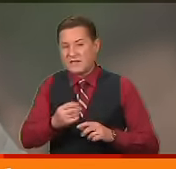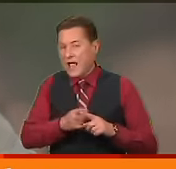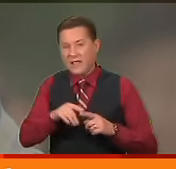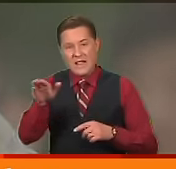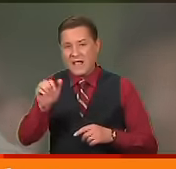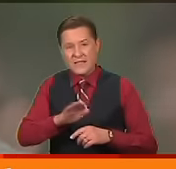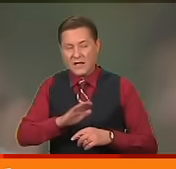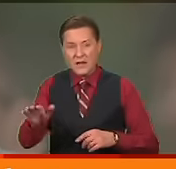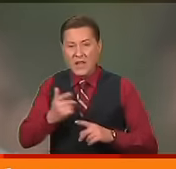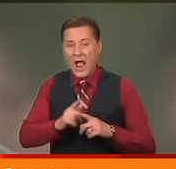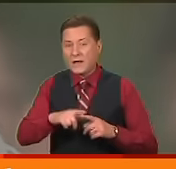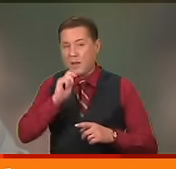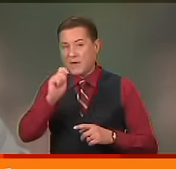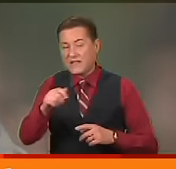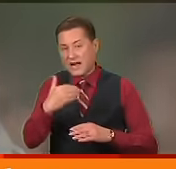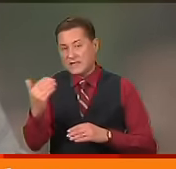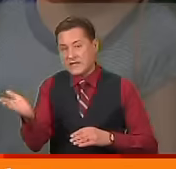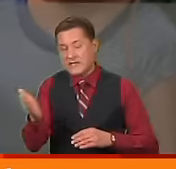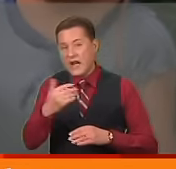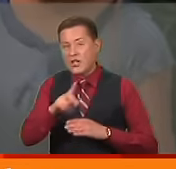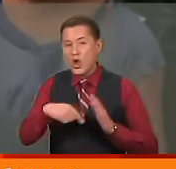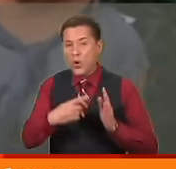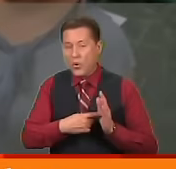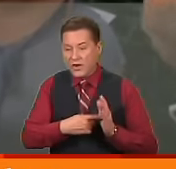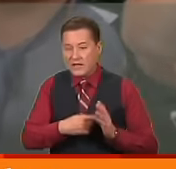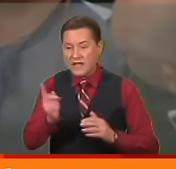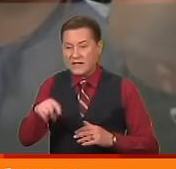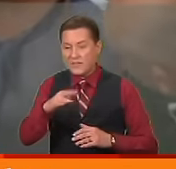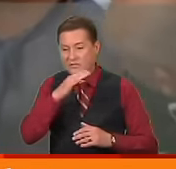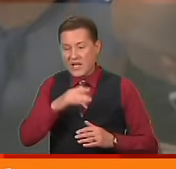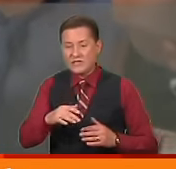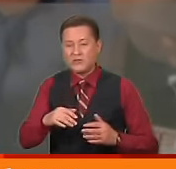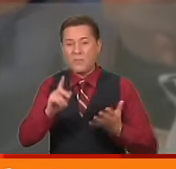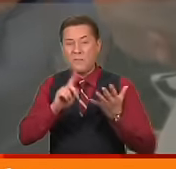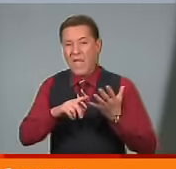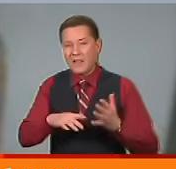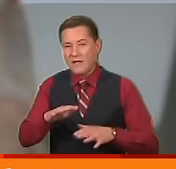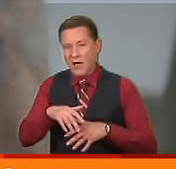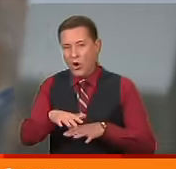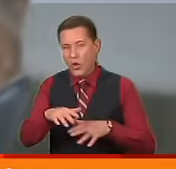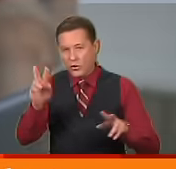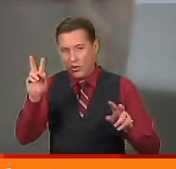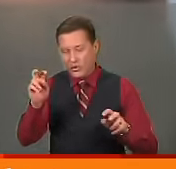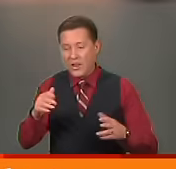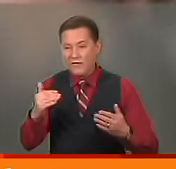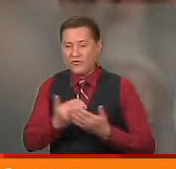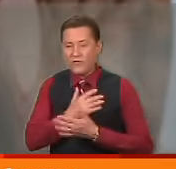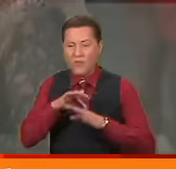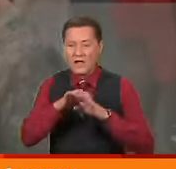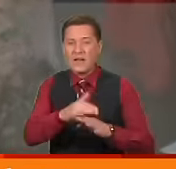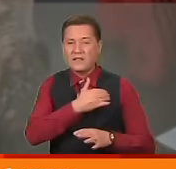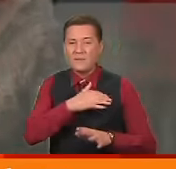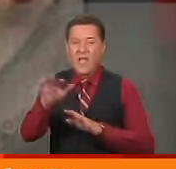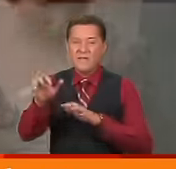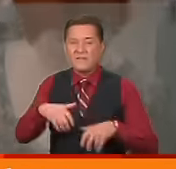это просто подарок со стороны города, оплачивает город. Тим часом п'ята колона пішла в нову атаку. Намагаються відібрати